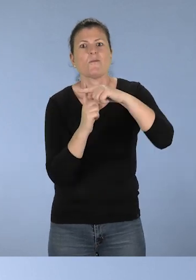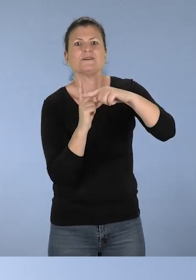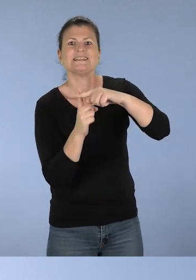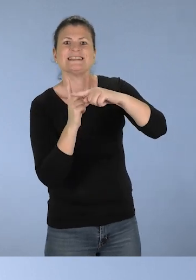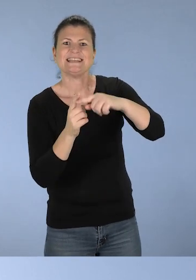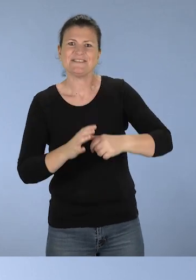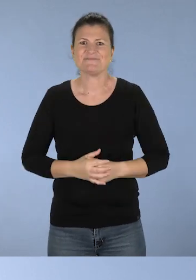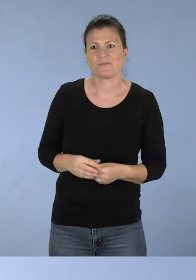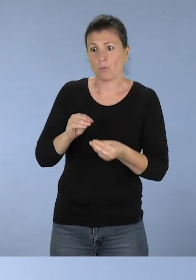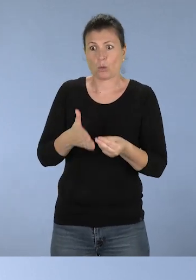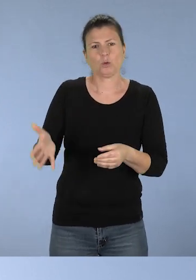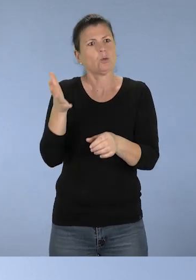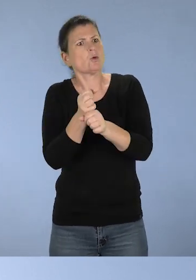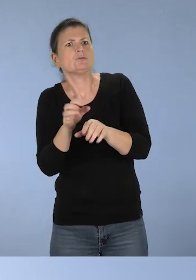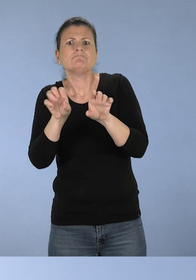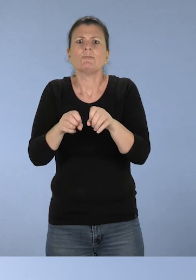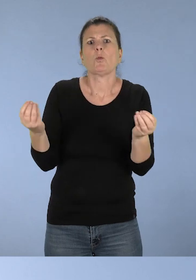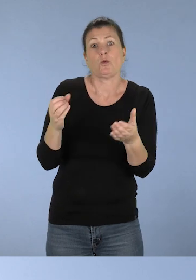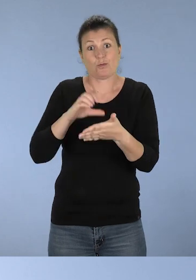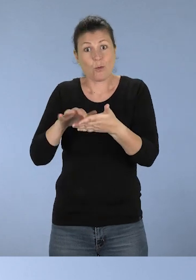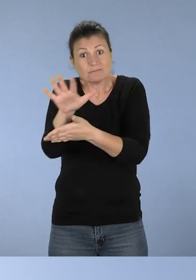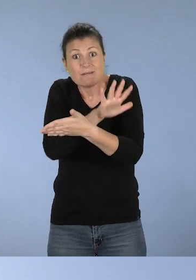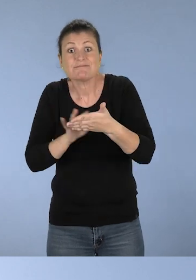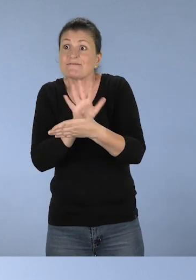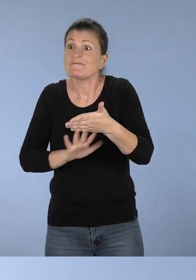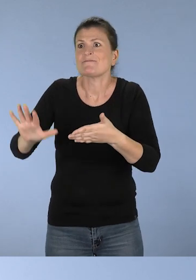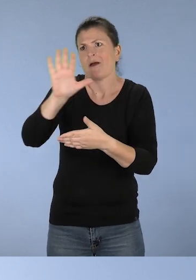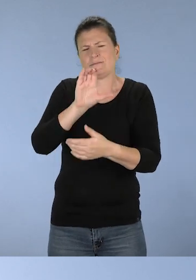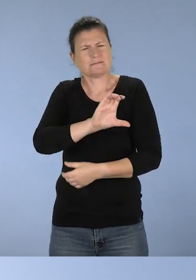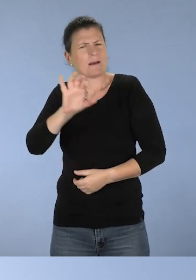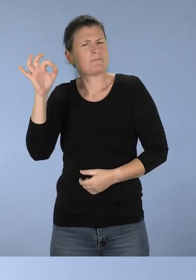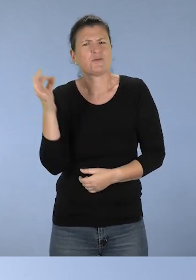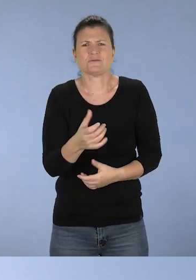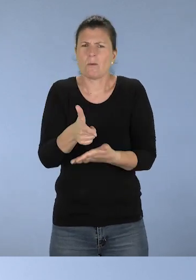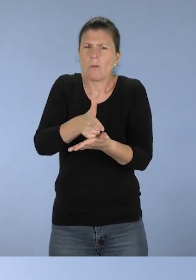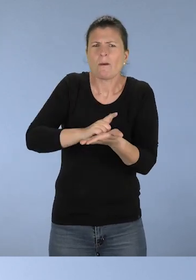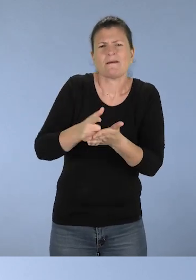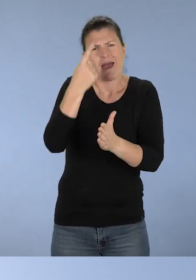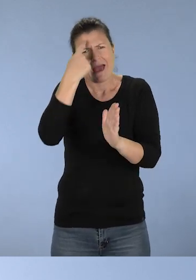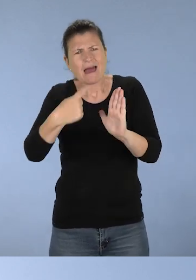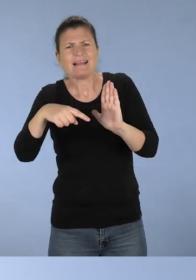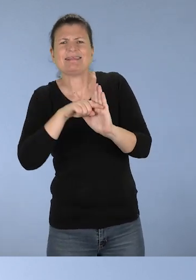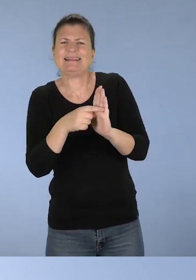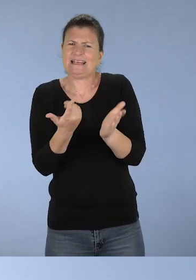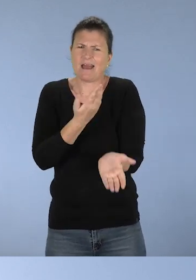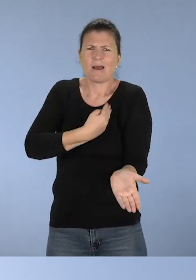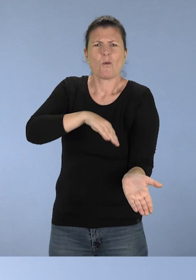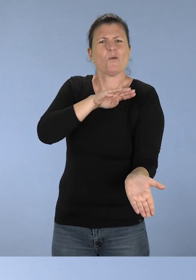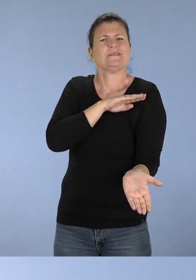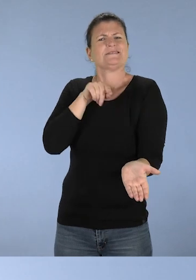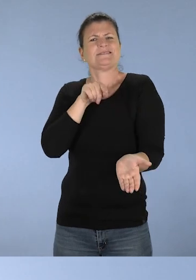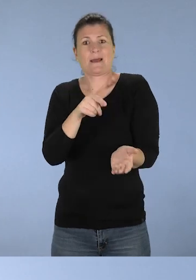des diversités. Nos produits sont conçus et produits à Toulouse et ses environs, en France, pour un produit 100% local, éthique et